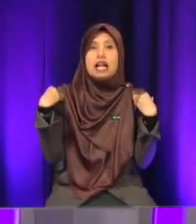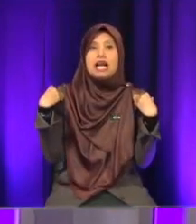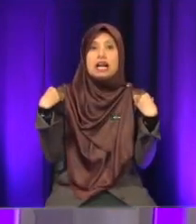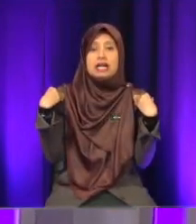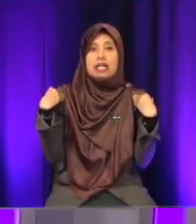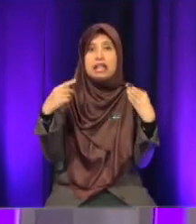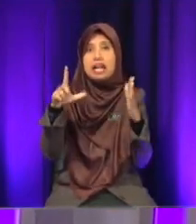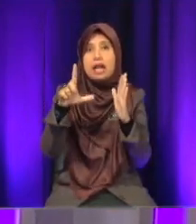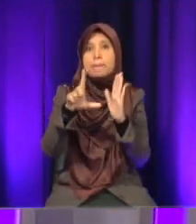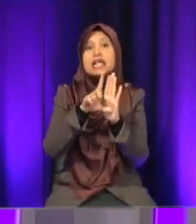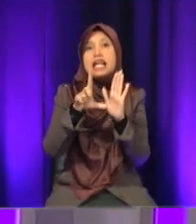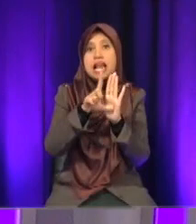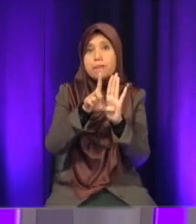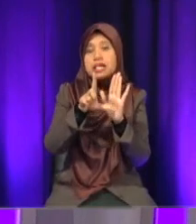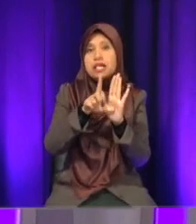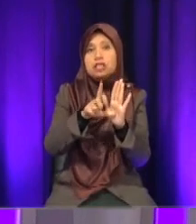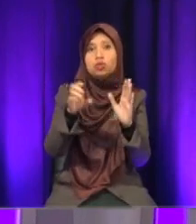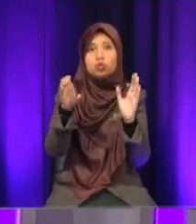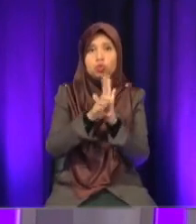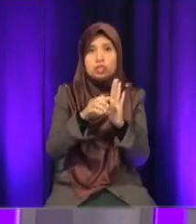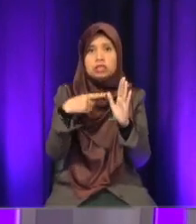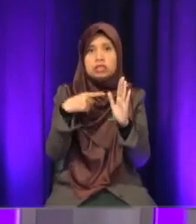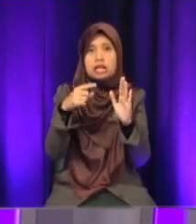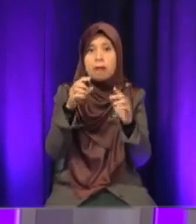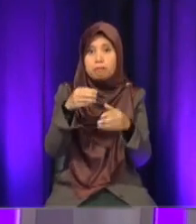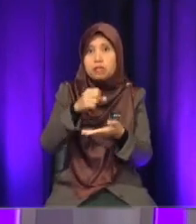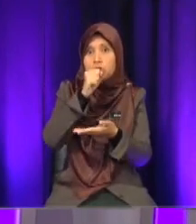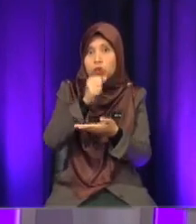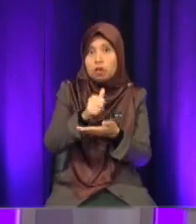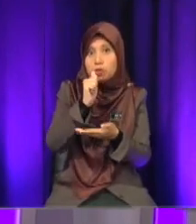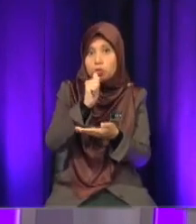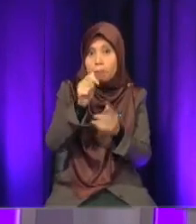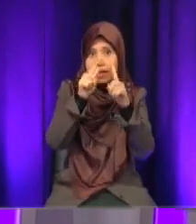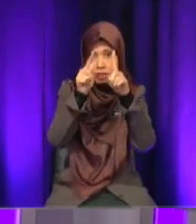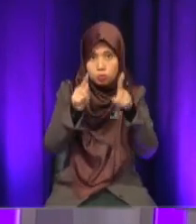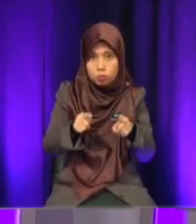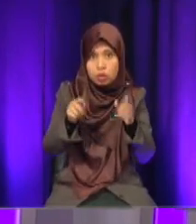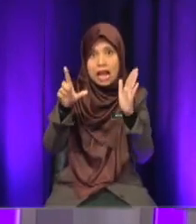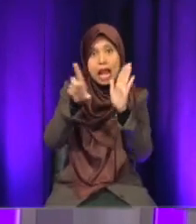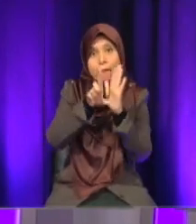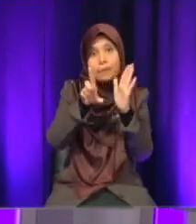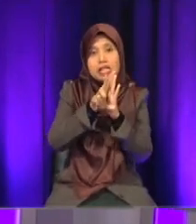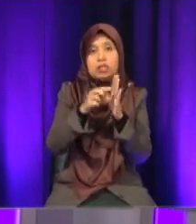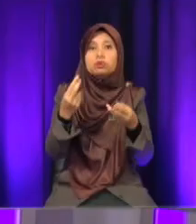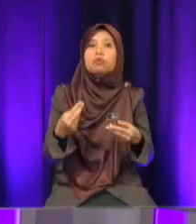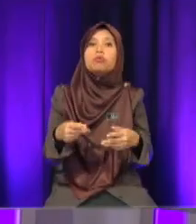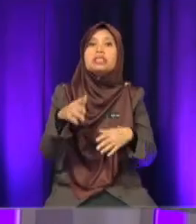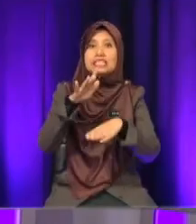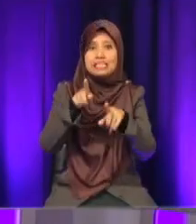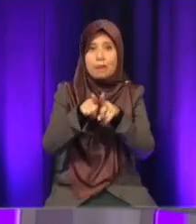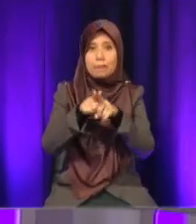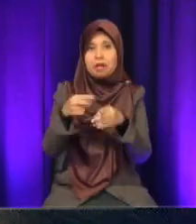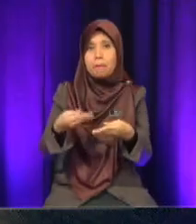makanan kita beli minuman dekat label itu kan ada tulisannya Itu namanya bahan bacaan